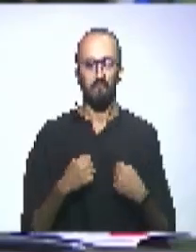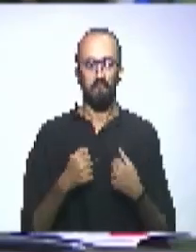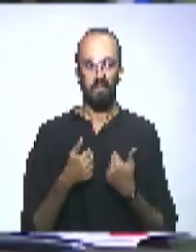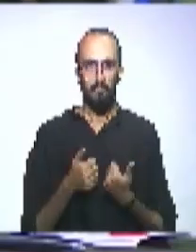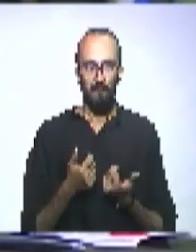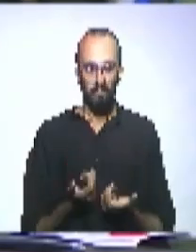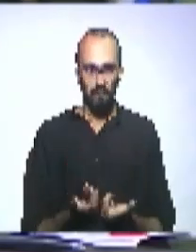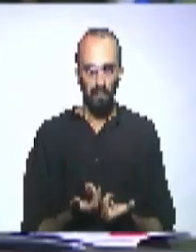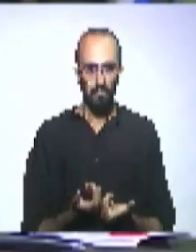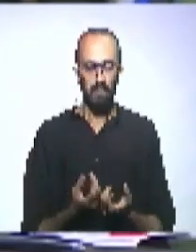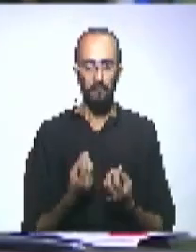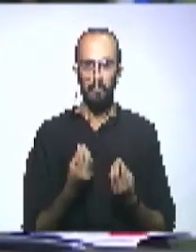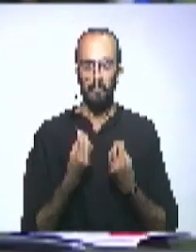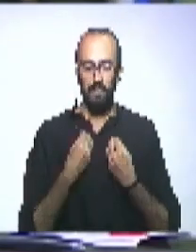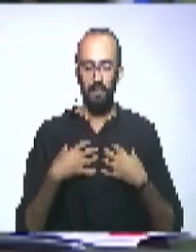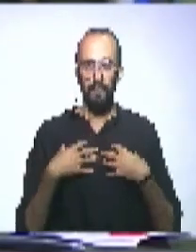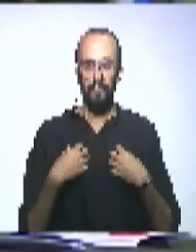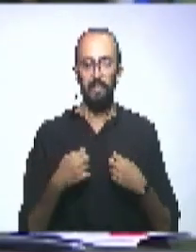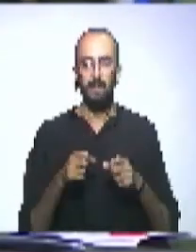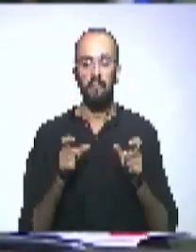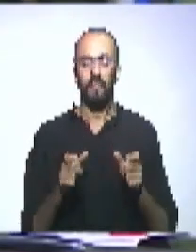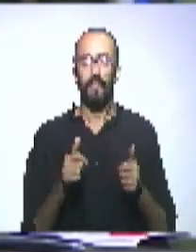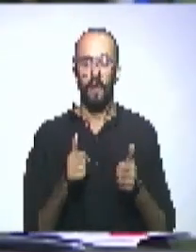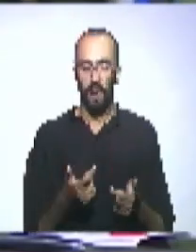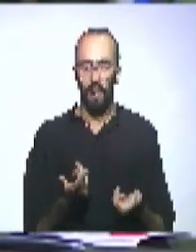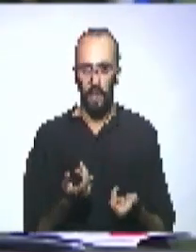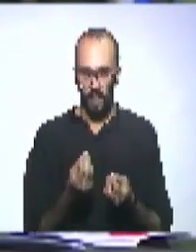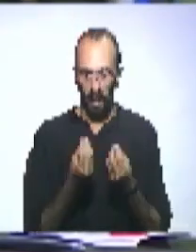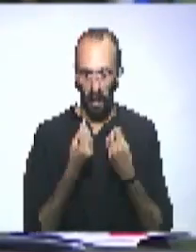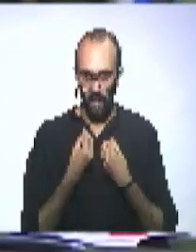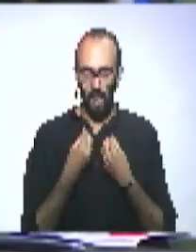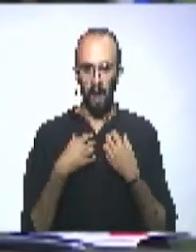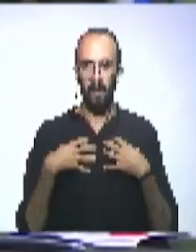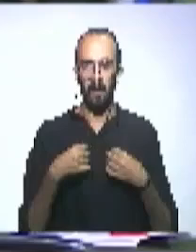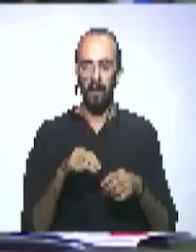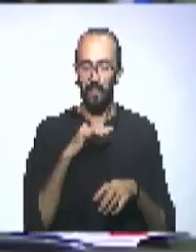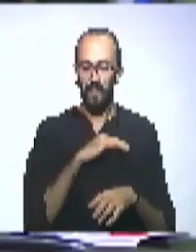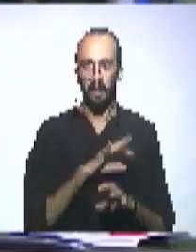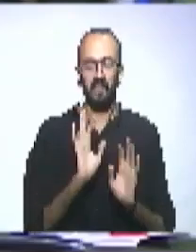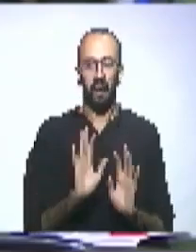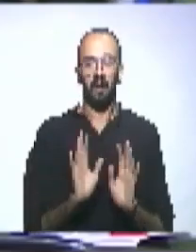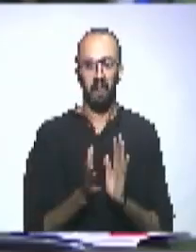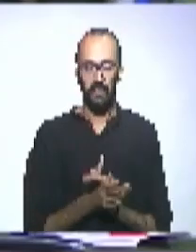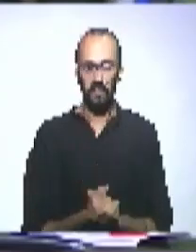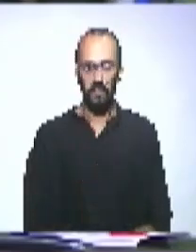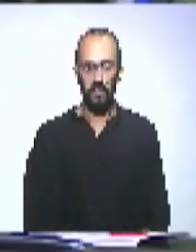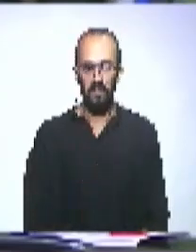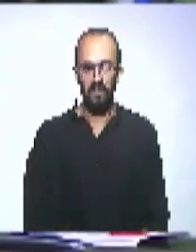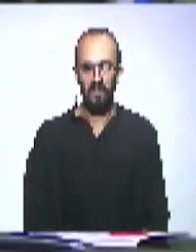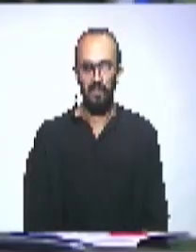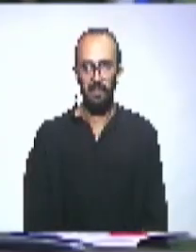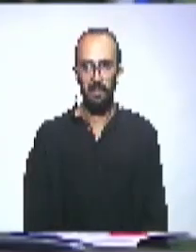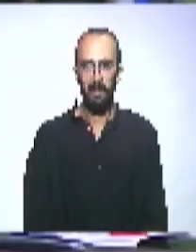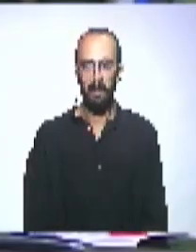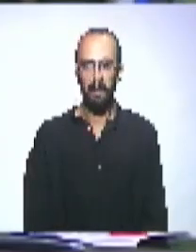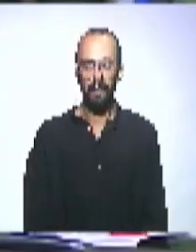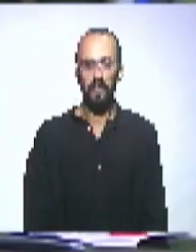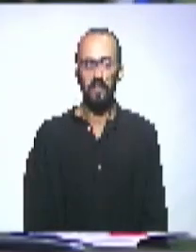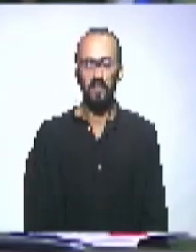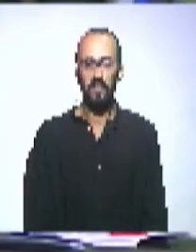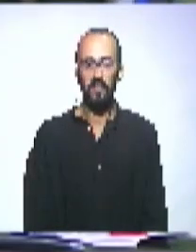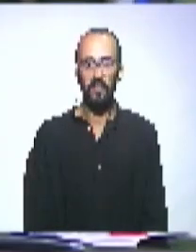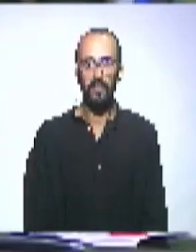يعني فيهم مواد حلوه جدا للمناعه، فانت كده مستخدمهم بنفس فايدتهم بالظبط كده. حلو كده، هنحط بقى شويه